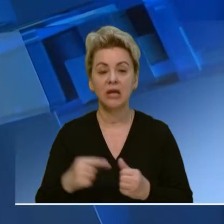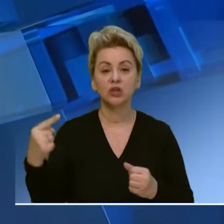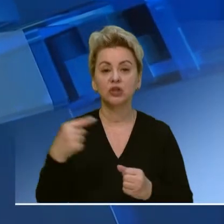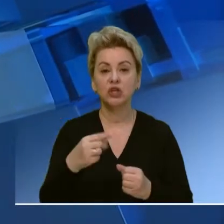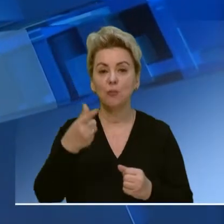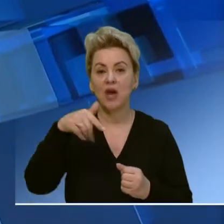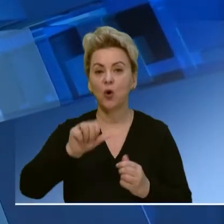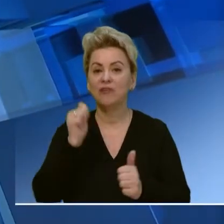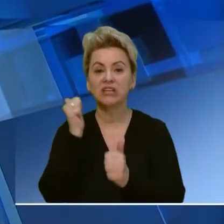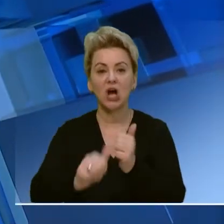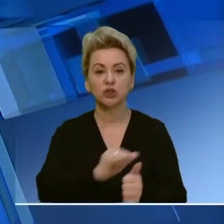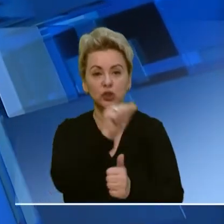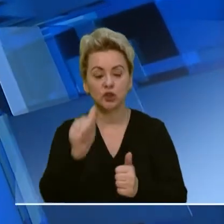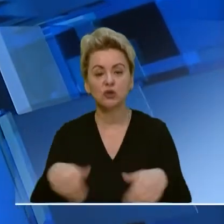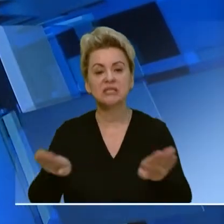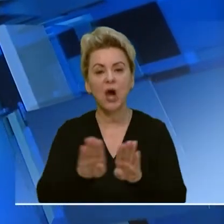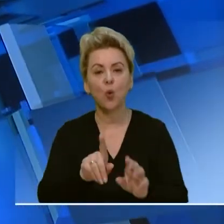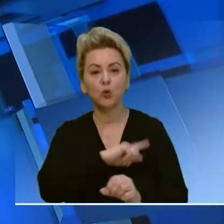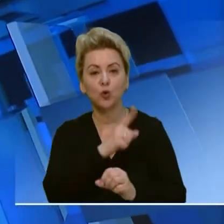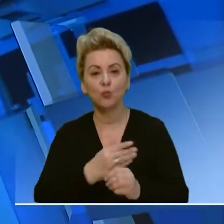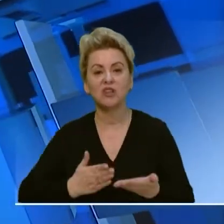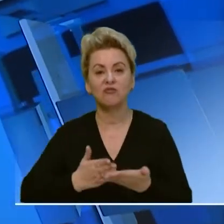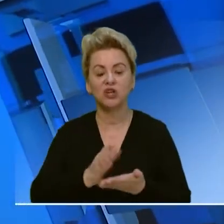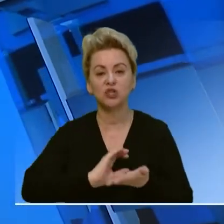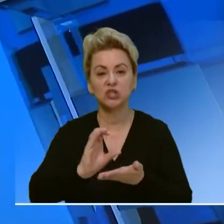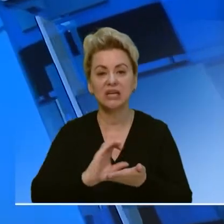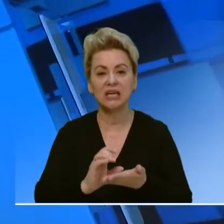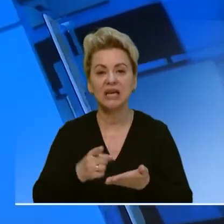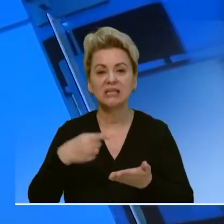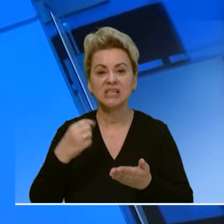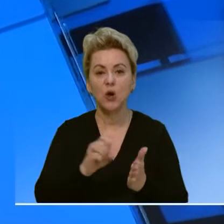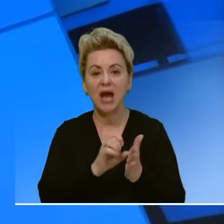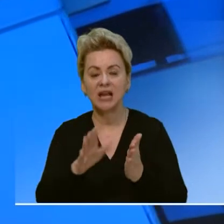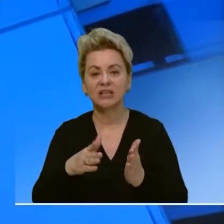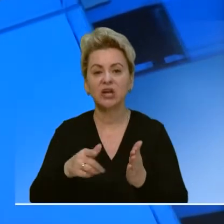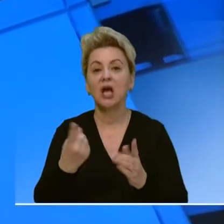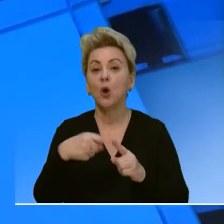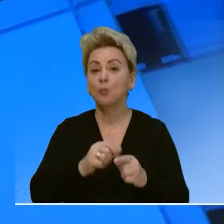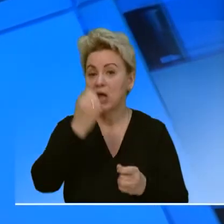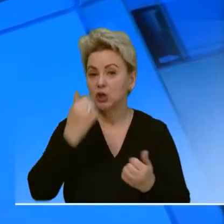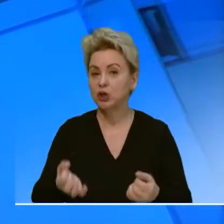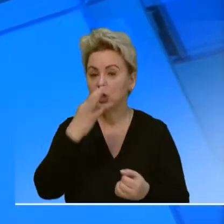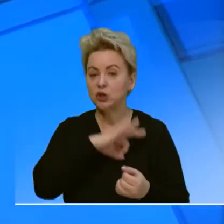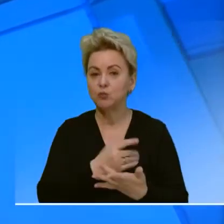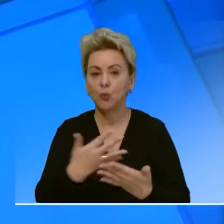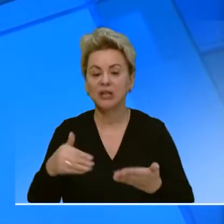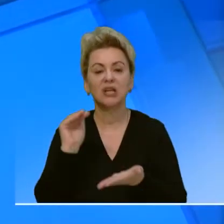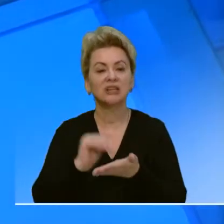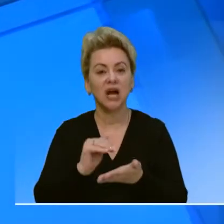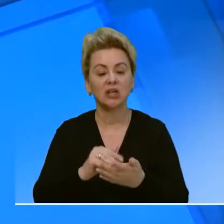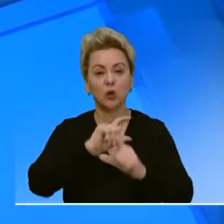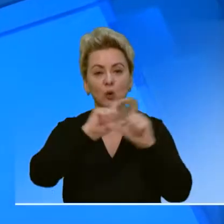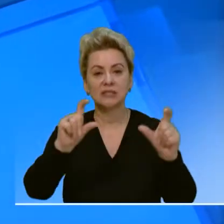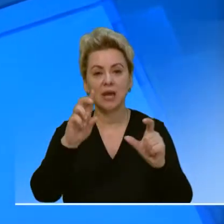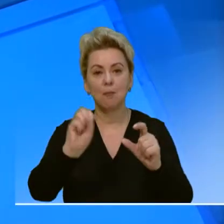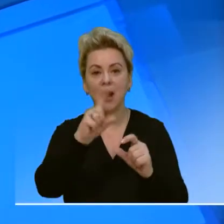1000 мегаватт ежечасно. На такую мощность вышли производители зеленой электроэнергии благодаря использованию продукции таганрогской